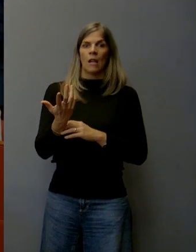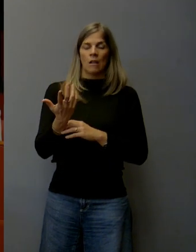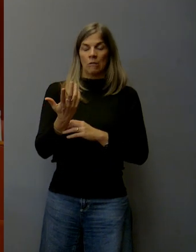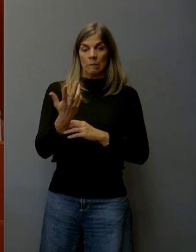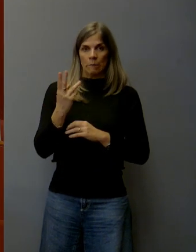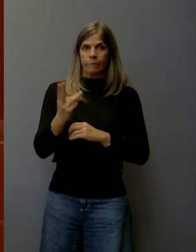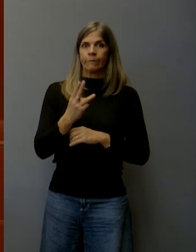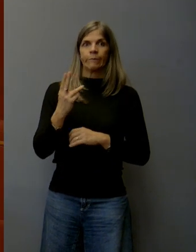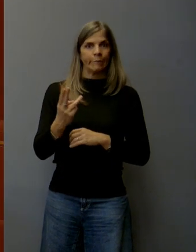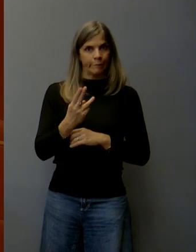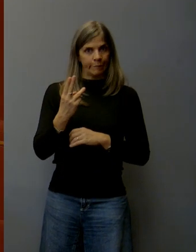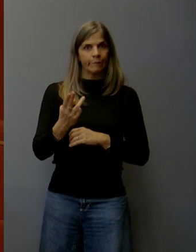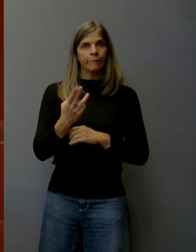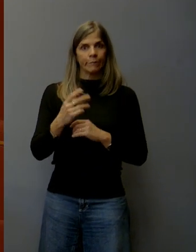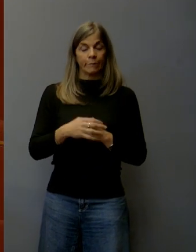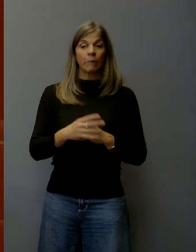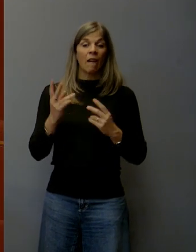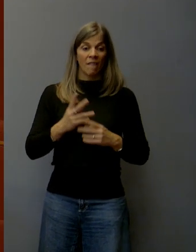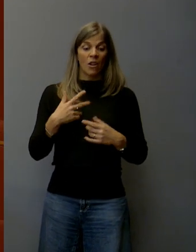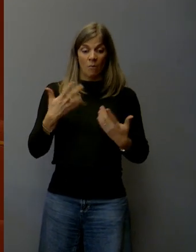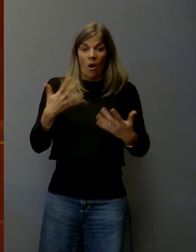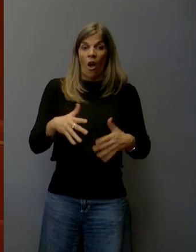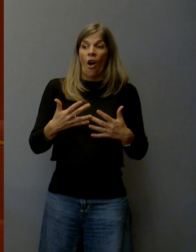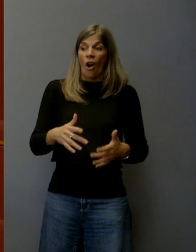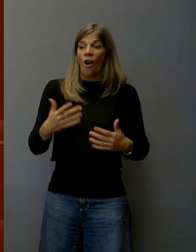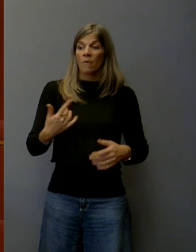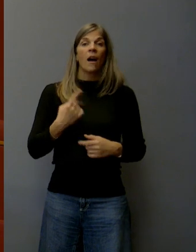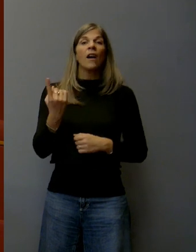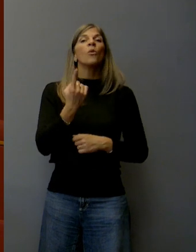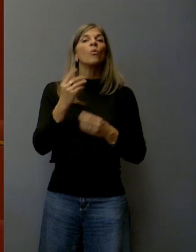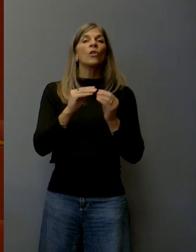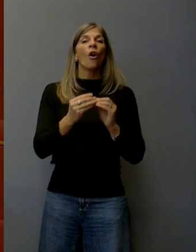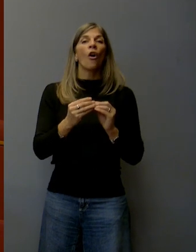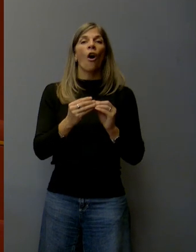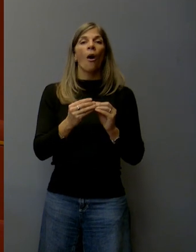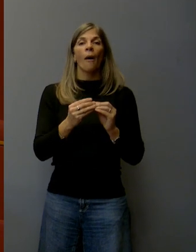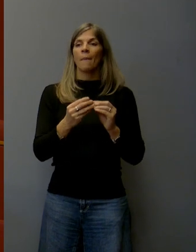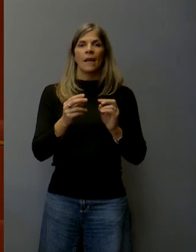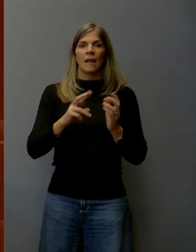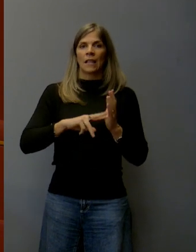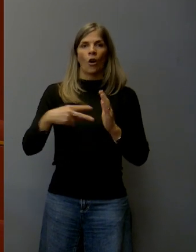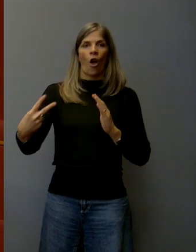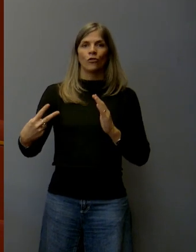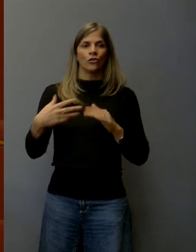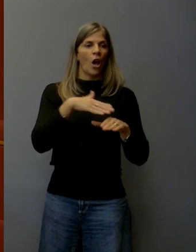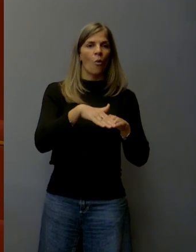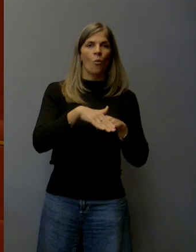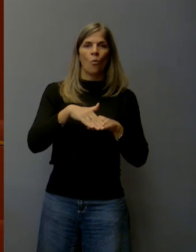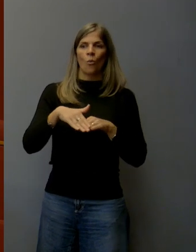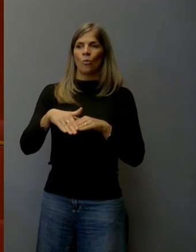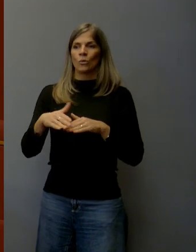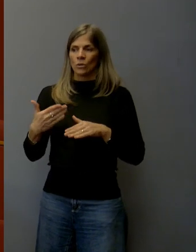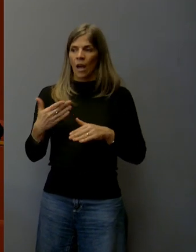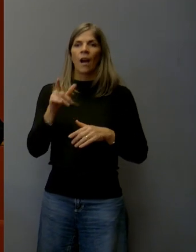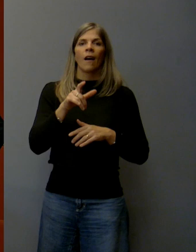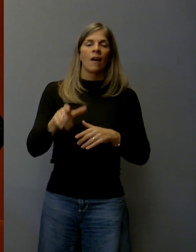spesso e volentieri È l'unico modo per e garantisce le ottenere determinati servizi e non è non